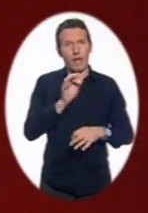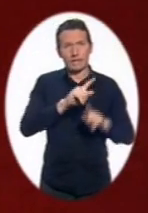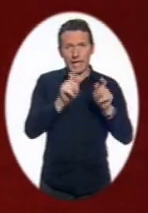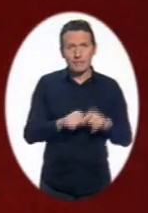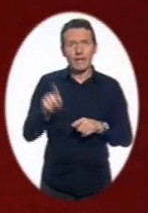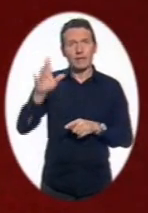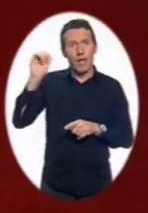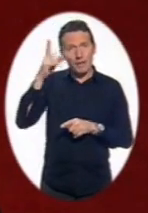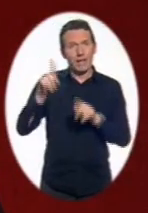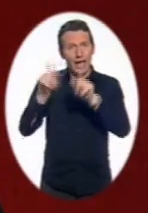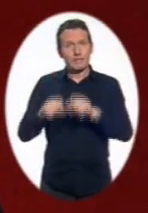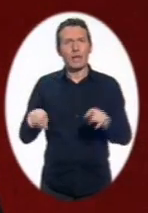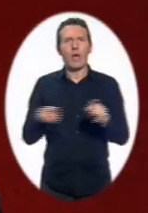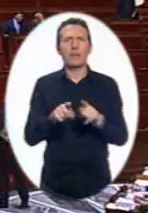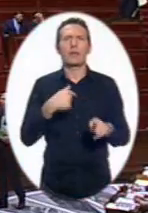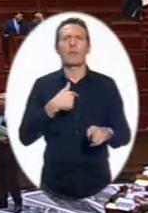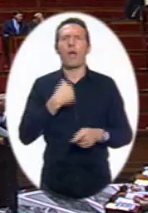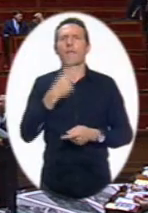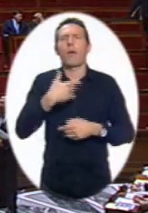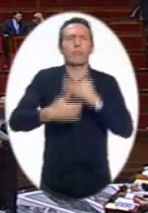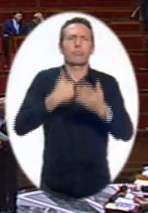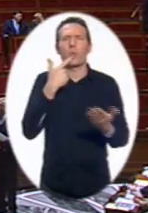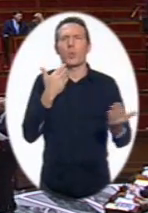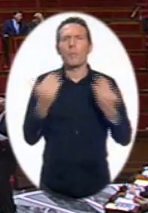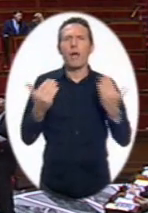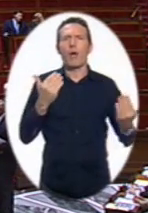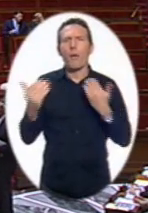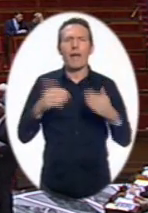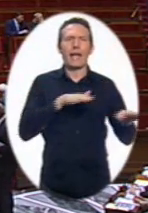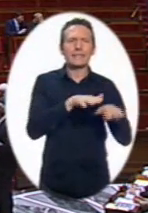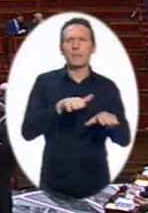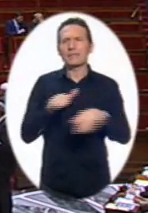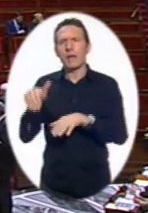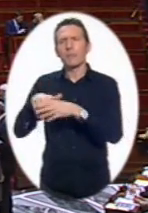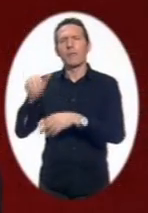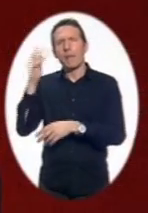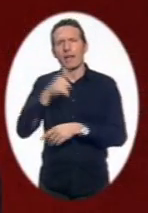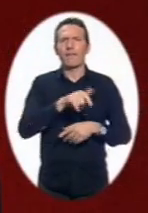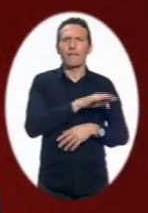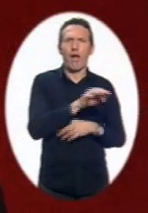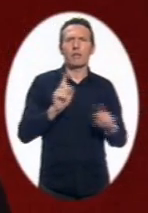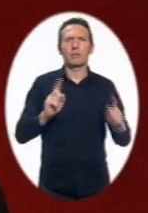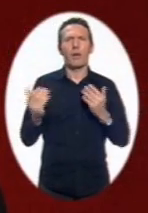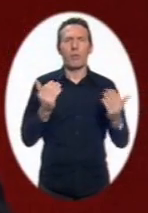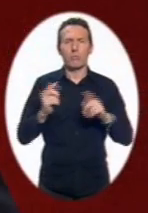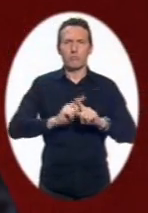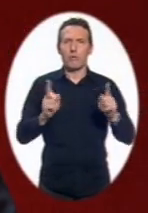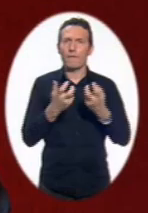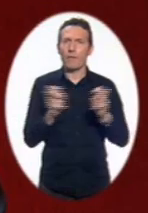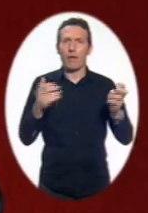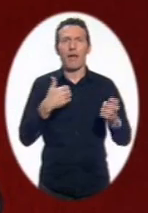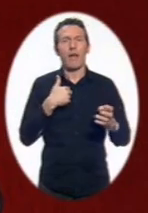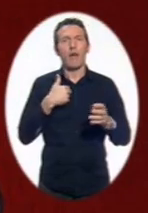il est respecté aussi aux États-Unis donc moi je parle lancer dans une comparaison des du système judiciaire français du système judiciaire américain la justice